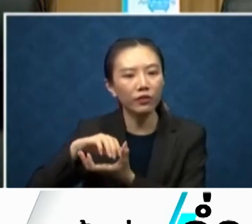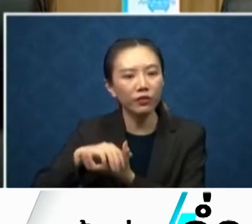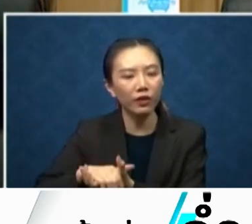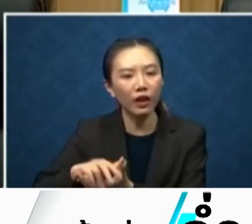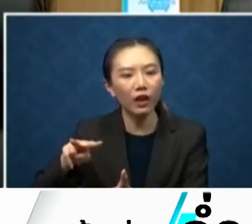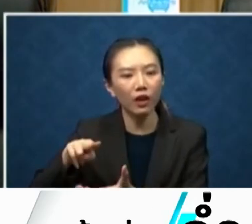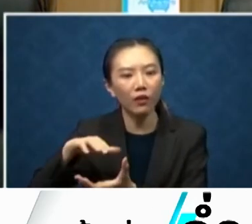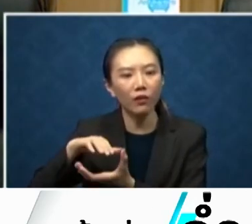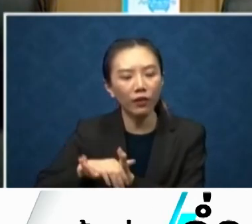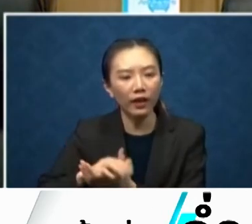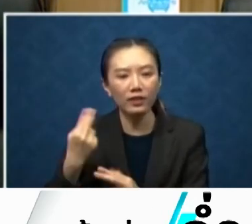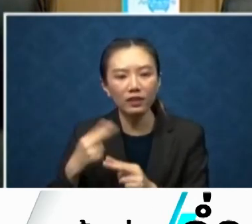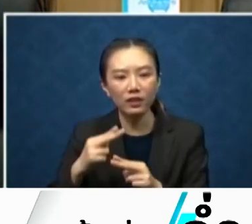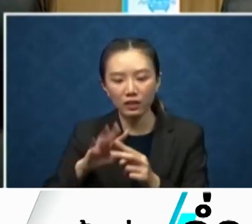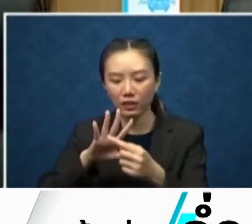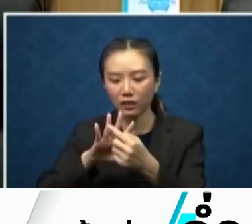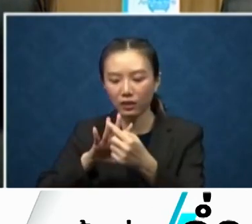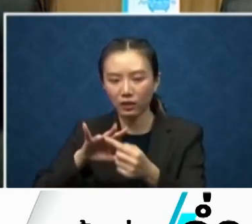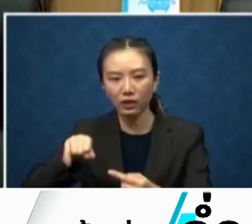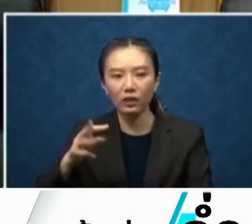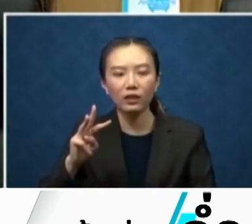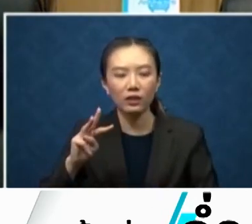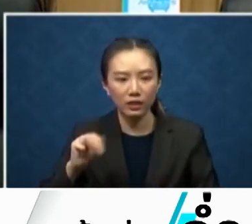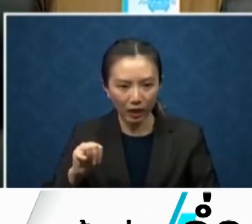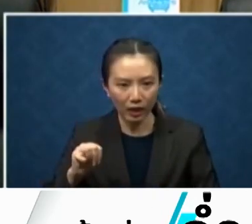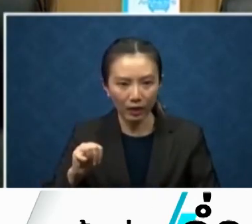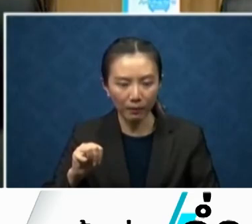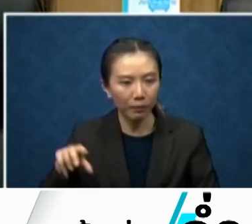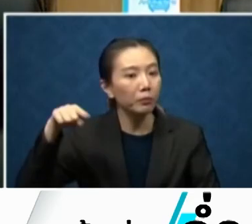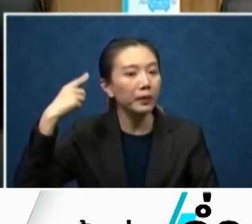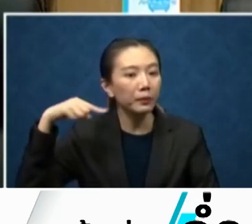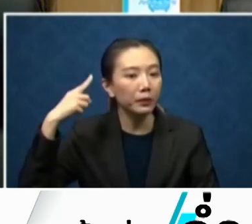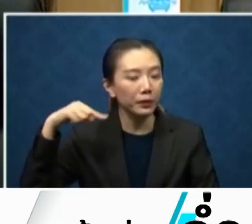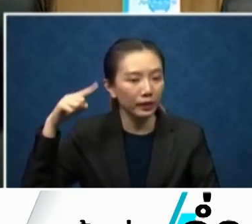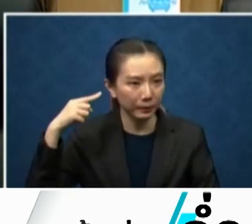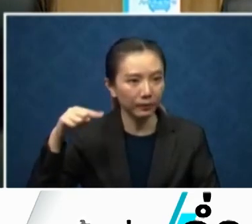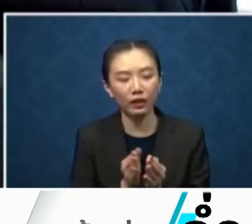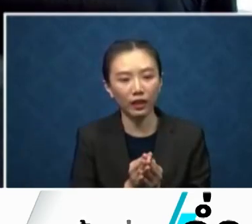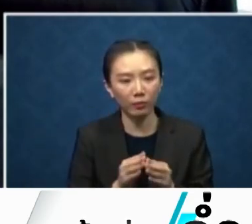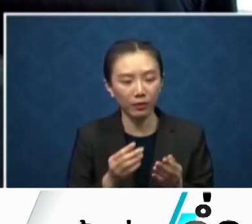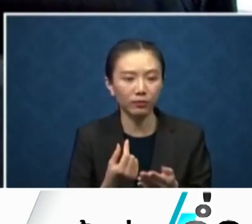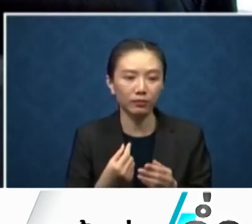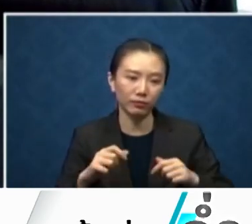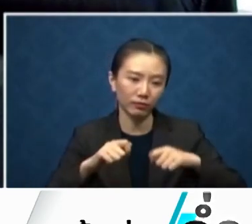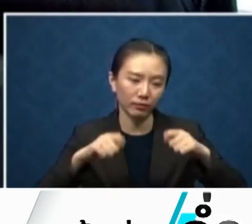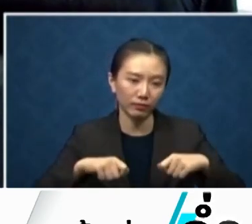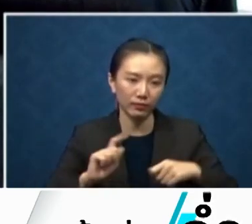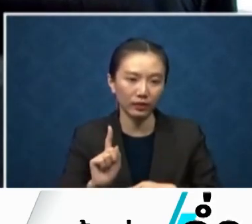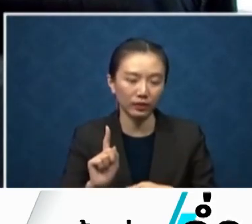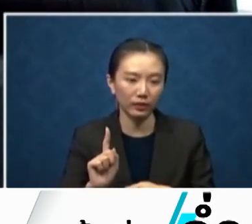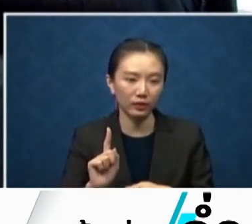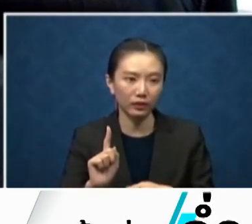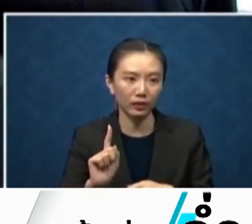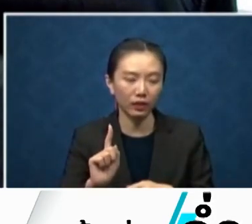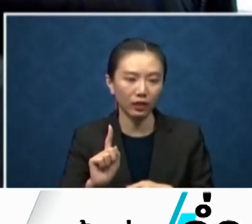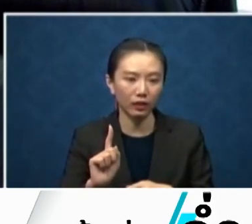นั้นก็คือเรียกไปพูดคุยทำไมถึงไม่เดินทางไปทำไมสวลงมติไม่เห็นชอบแบบนี้